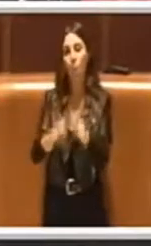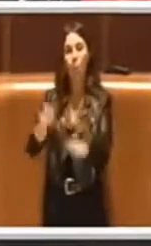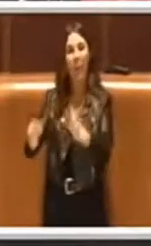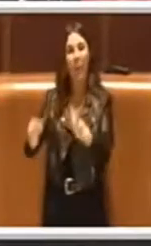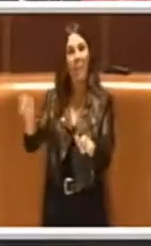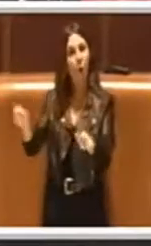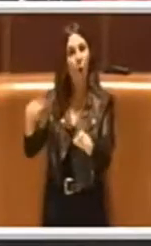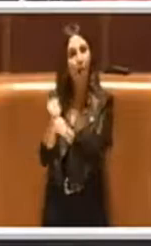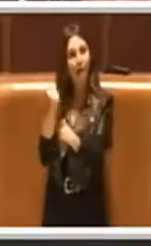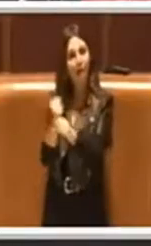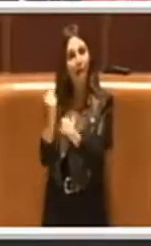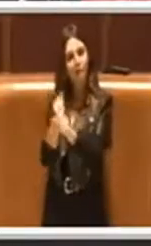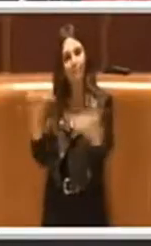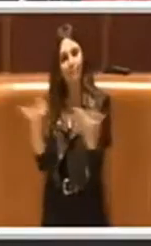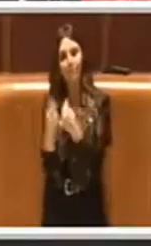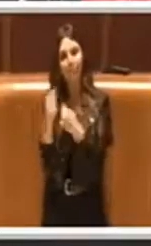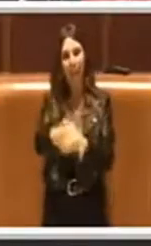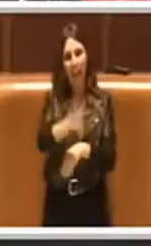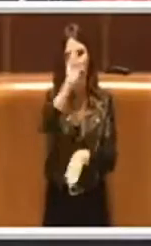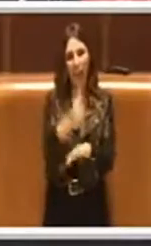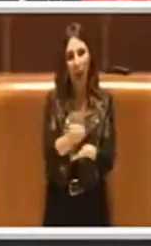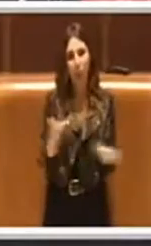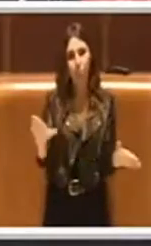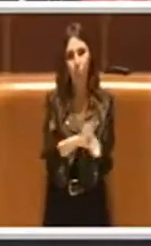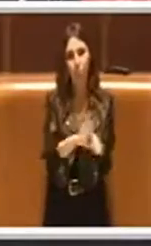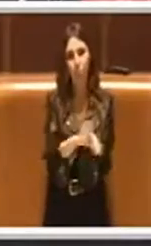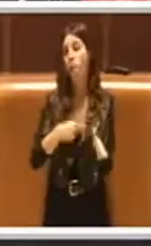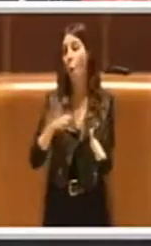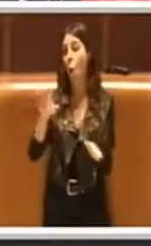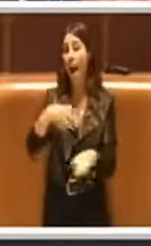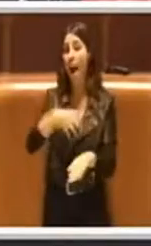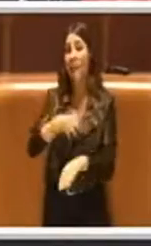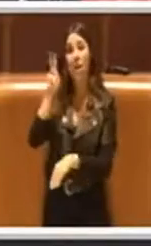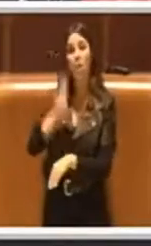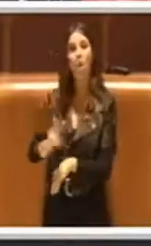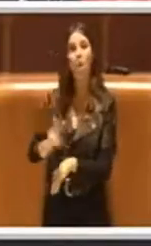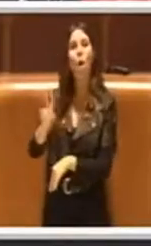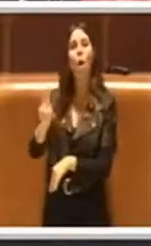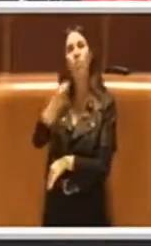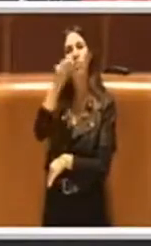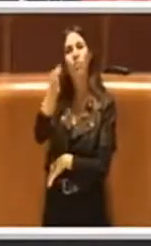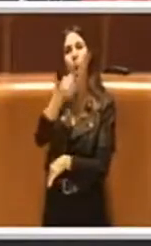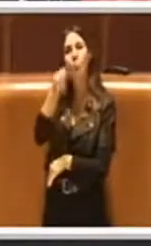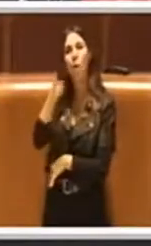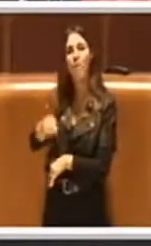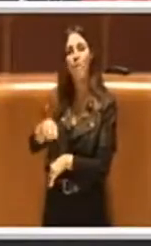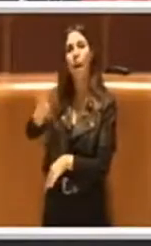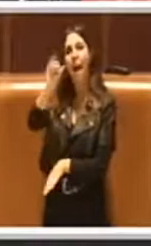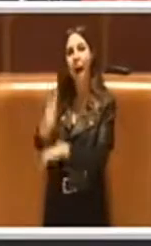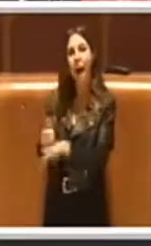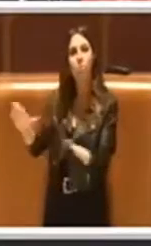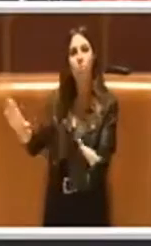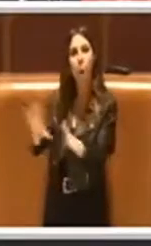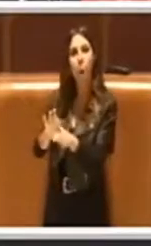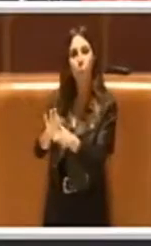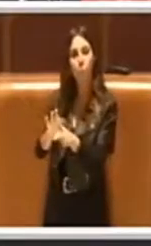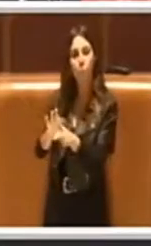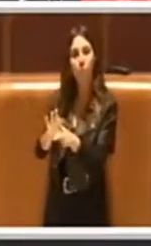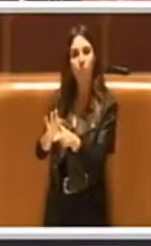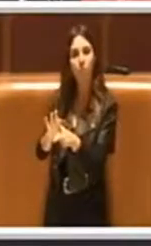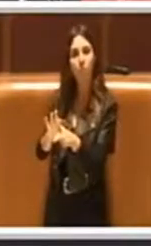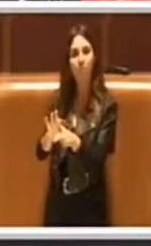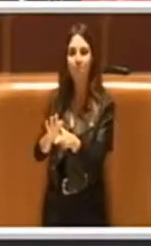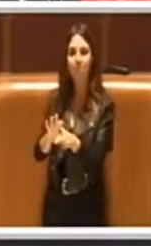lei così come la stessa assessore a verde più rimini ha avuto la sua capostaff una persona tra l'altro